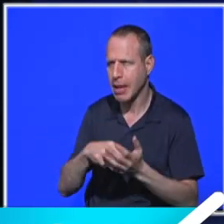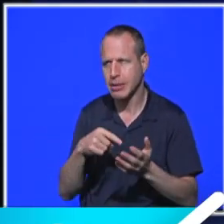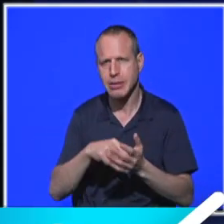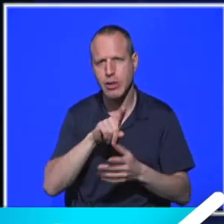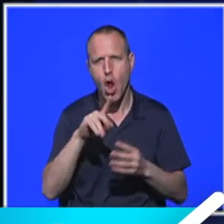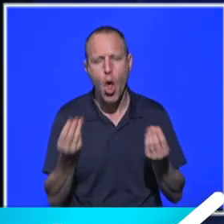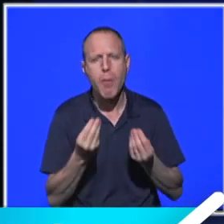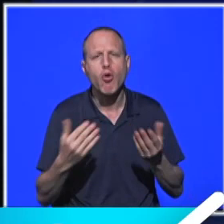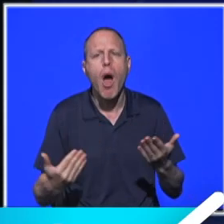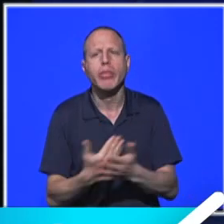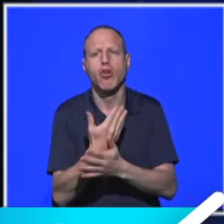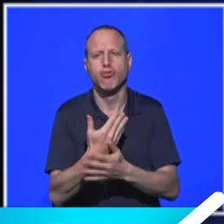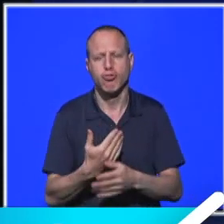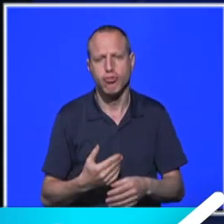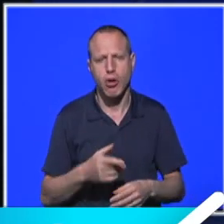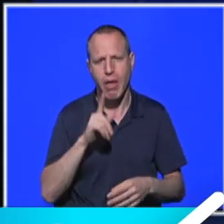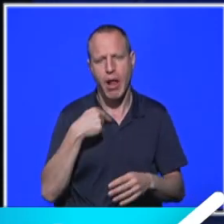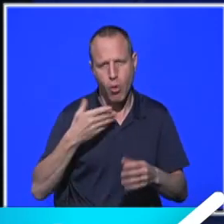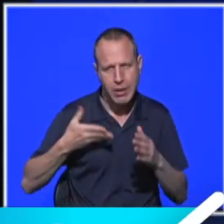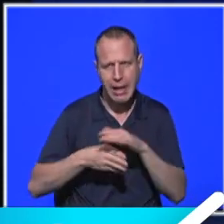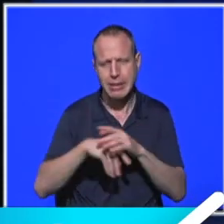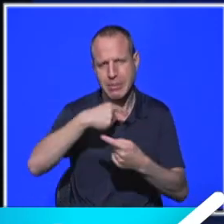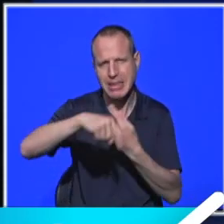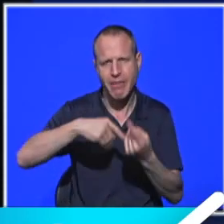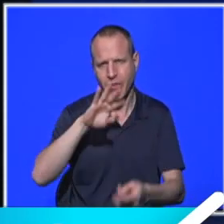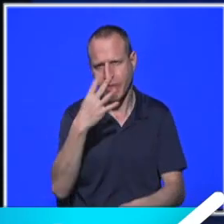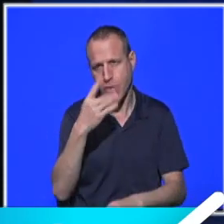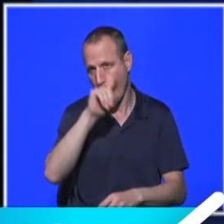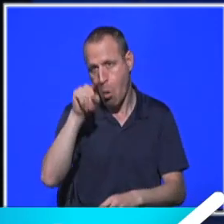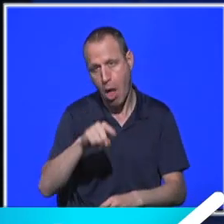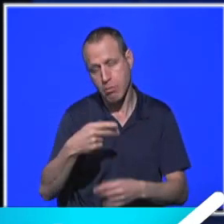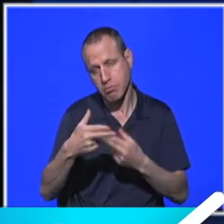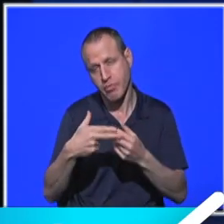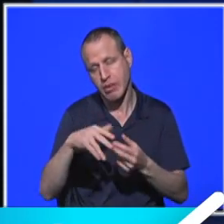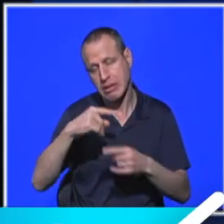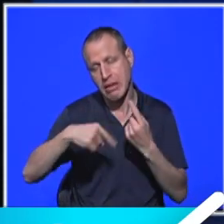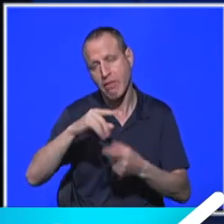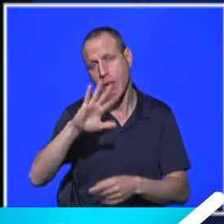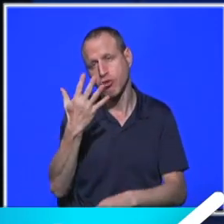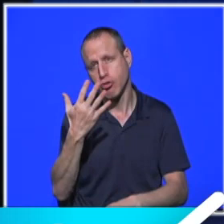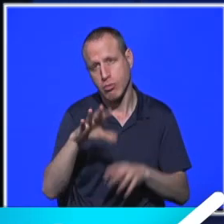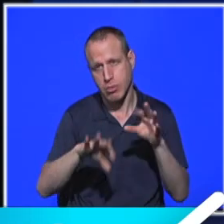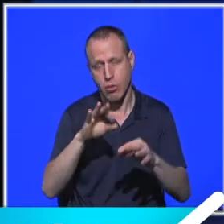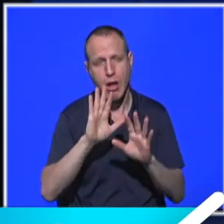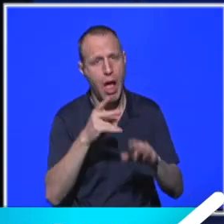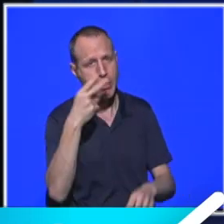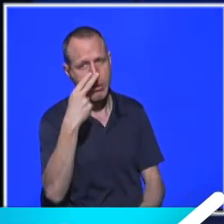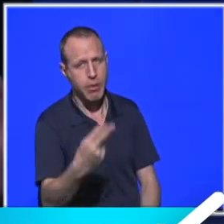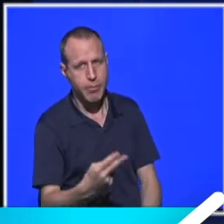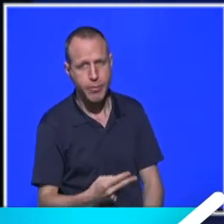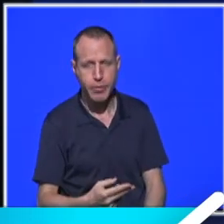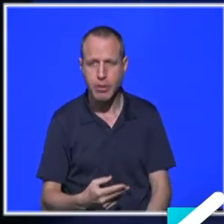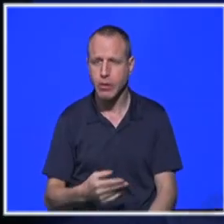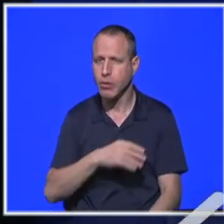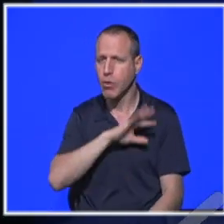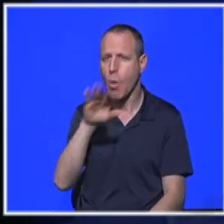תופעה חדשה. אבל תראה, אנחנו נכנסים לסבב הרביעי, בואכה אולי הסבב החמישי, לך תדע. ככה זה נראה. כבר כולם